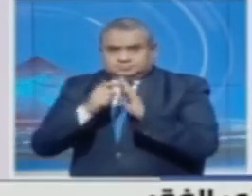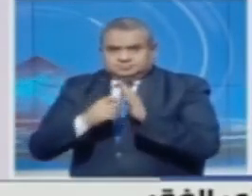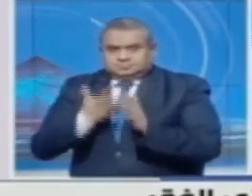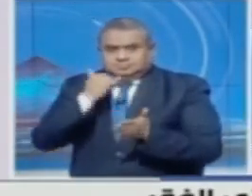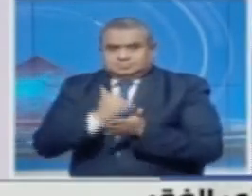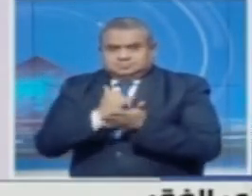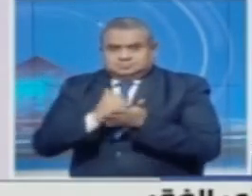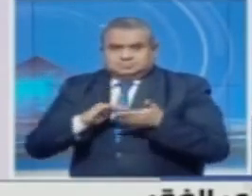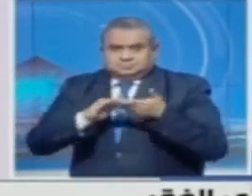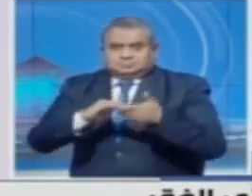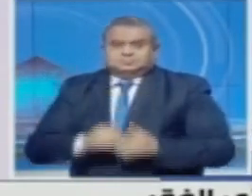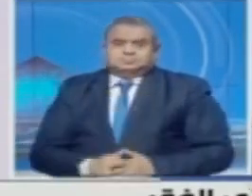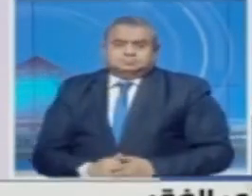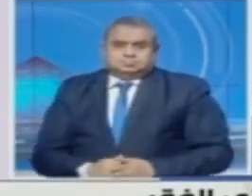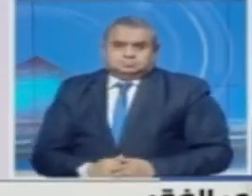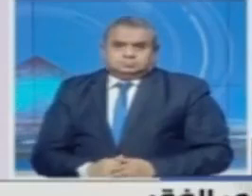السكرتير العام